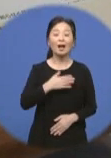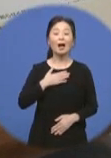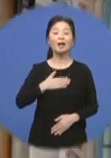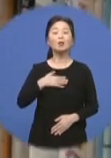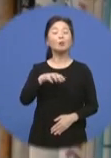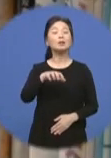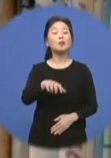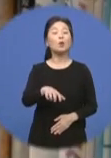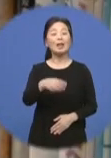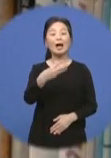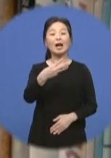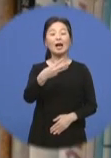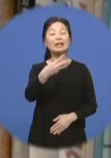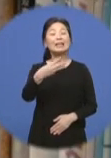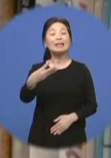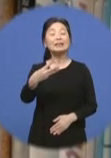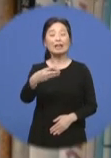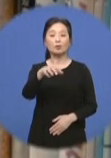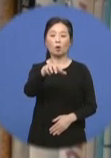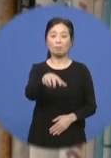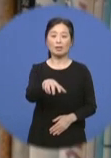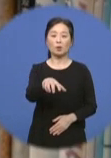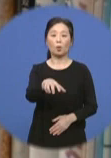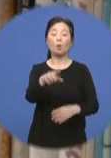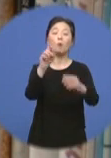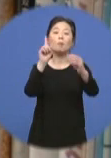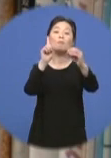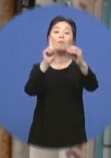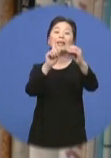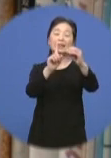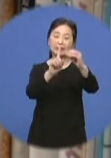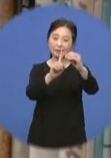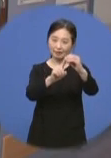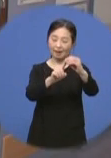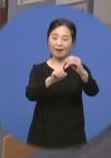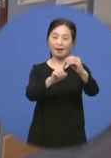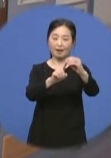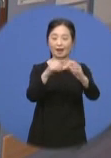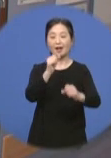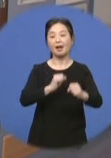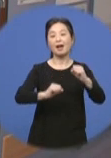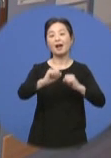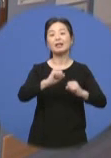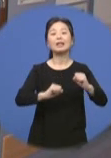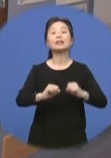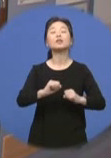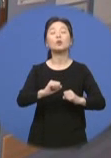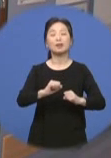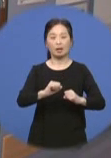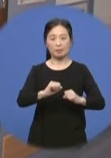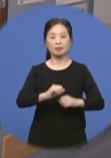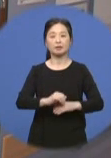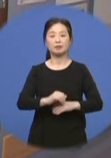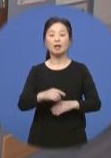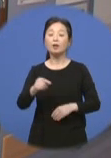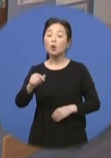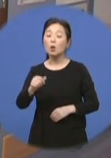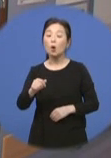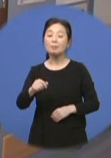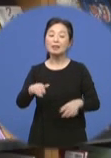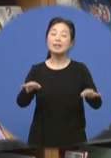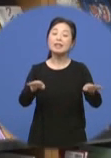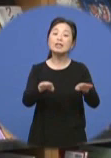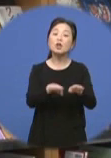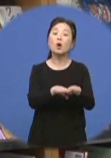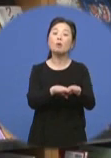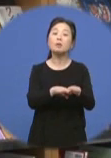示すサードプレイスっていうのを目指してやっております。土日も空いております。エ